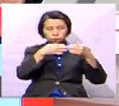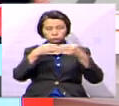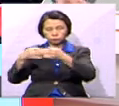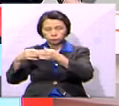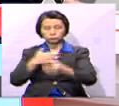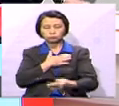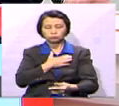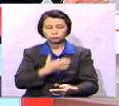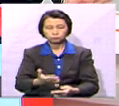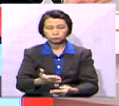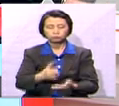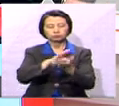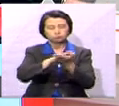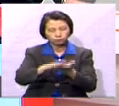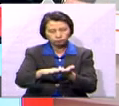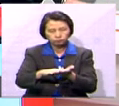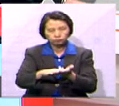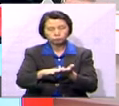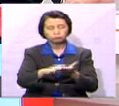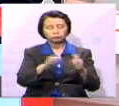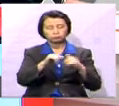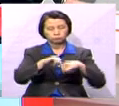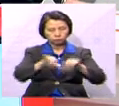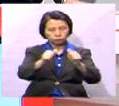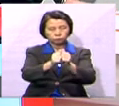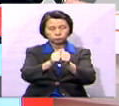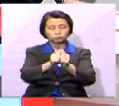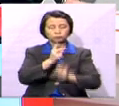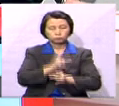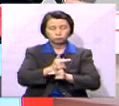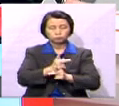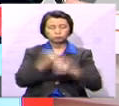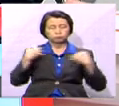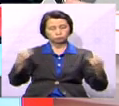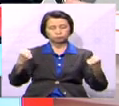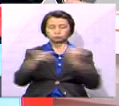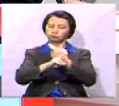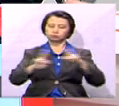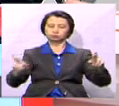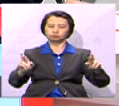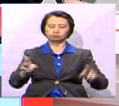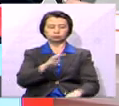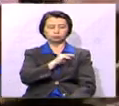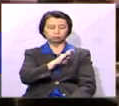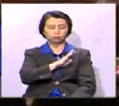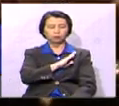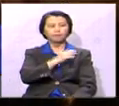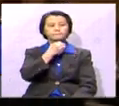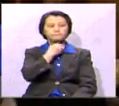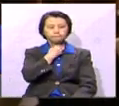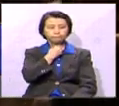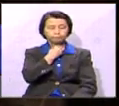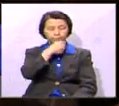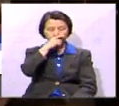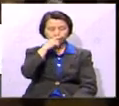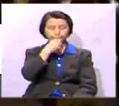kesinambungan, komitmen, kebersihan, kelestarian, khazanah, kecergasan dan kesediaan. Menteri Besar Datuk Seri Dr. Zamri